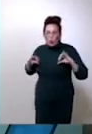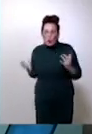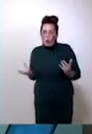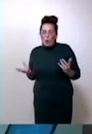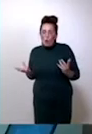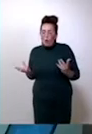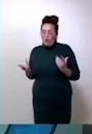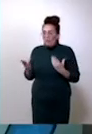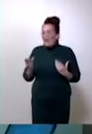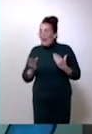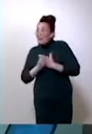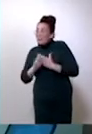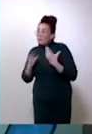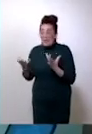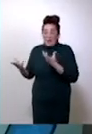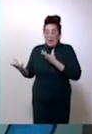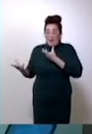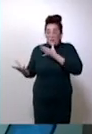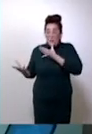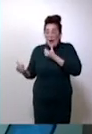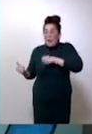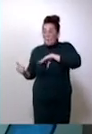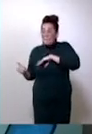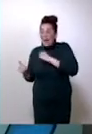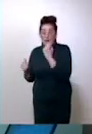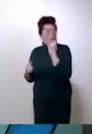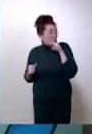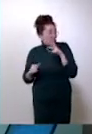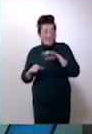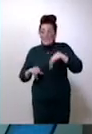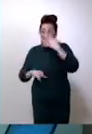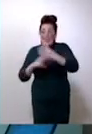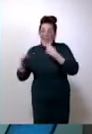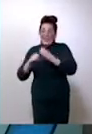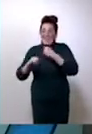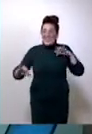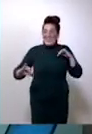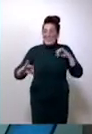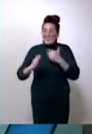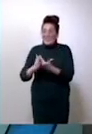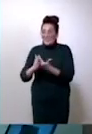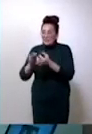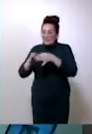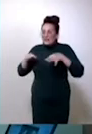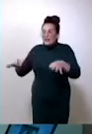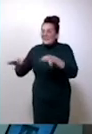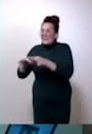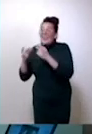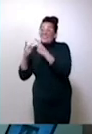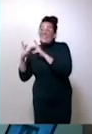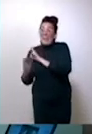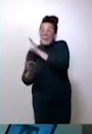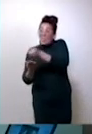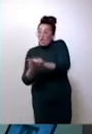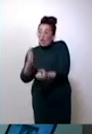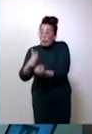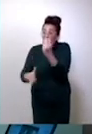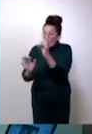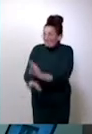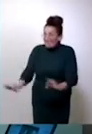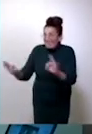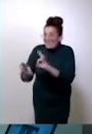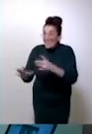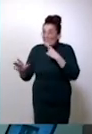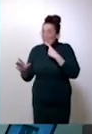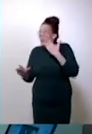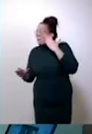au fait que depuis une quinzaine d'années, il n'y a eu quasiment aucune acquisition foncière de la part de la ville, et donc plus de stocks et plus de